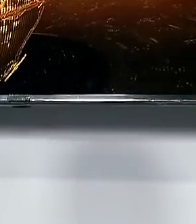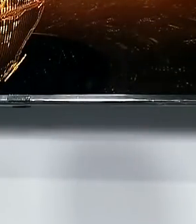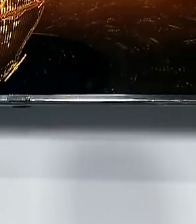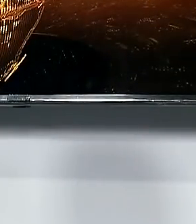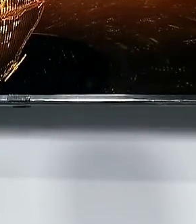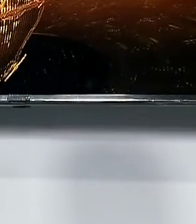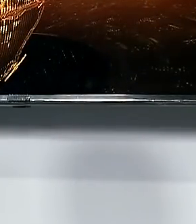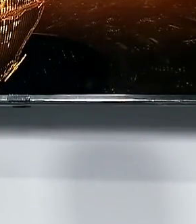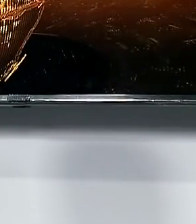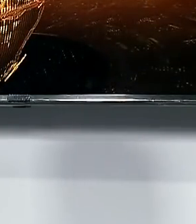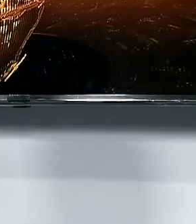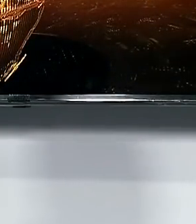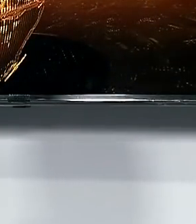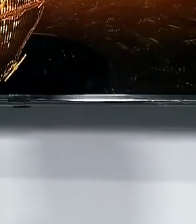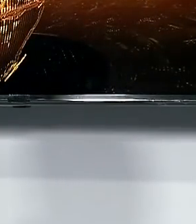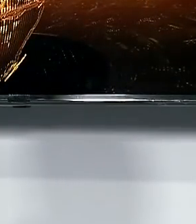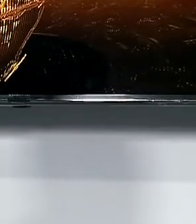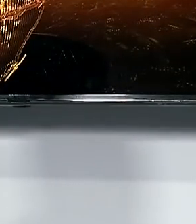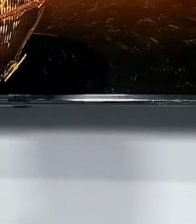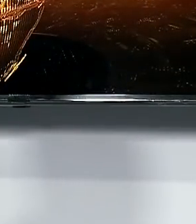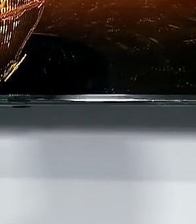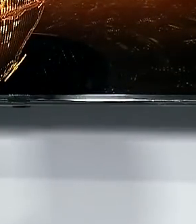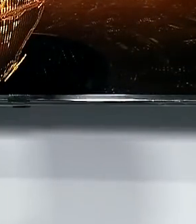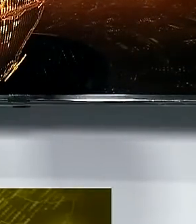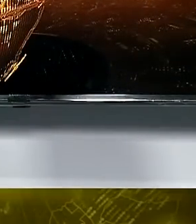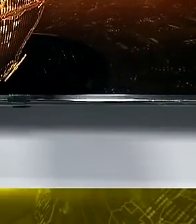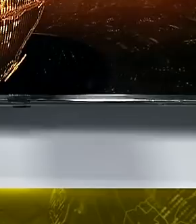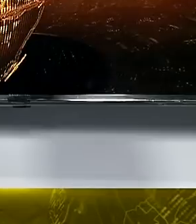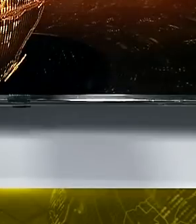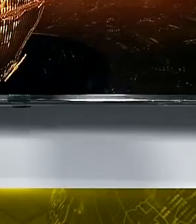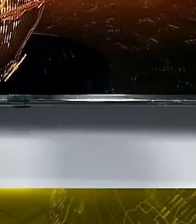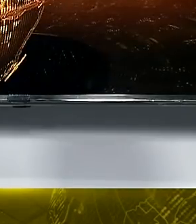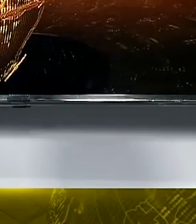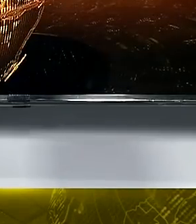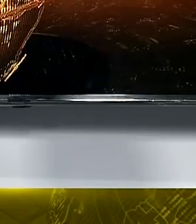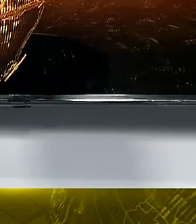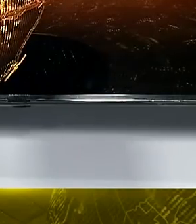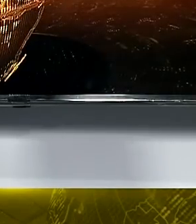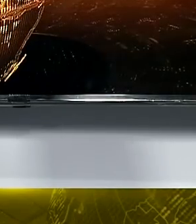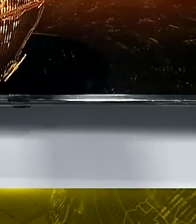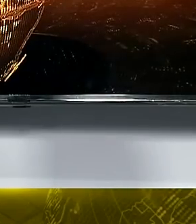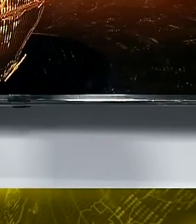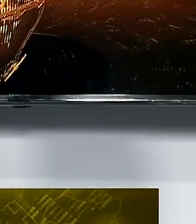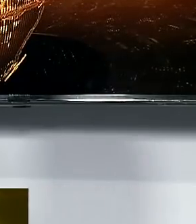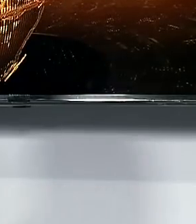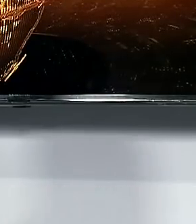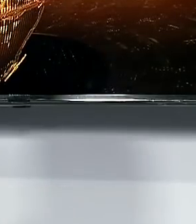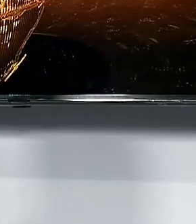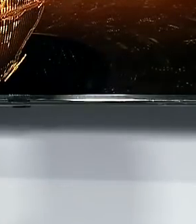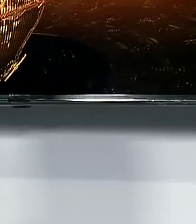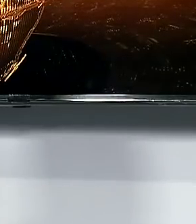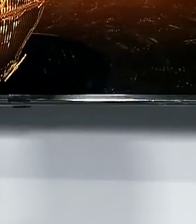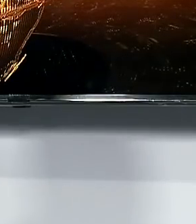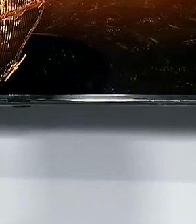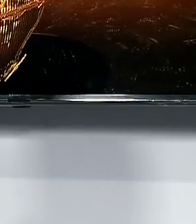ሰላም ጣና በለይ ድሓ እንደፀኒሕኩም ክቡራት ተመልከቲ ካብ ብድምፅያነ ቴሌቭዥን ዜናታት ስፖርት ዝሰኣት ኖ ሓይለም ኪሮሴ በቲ ናይ ውሽጢ ዓዲ ሓበሬታ ክጅምር